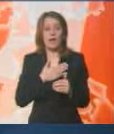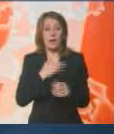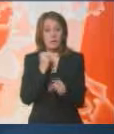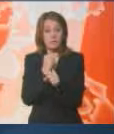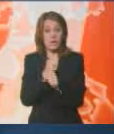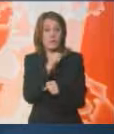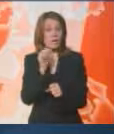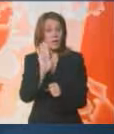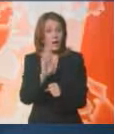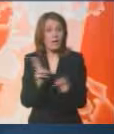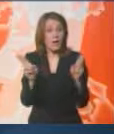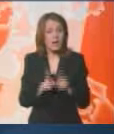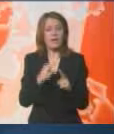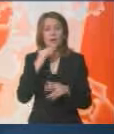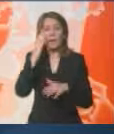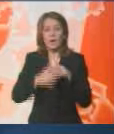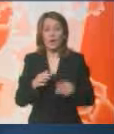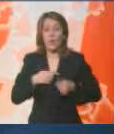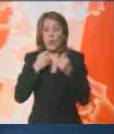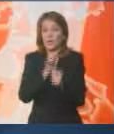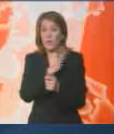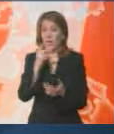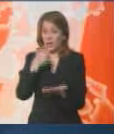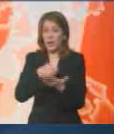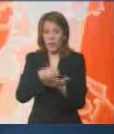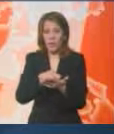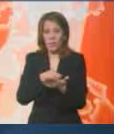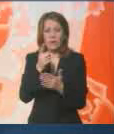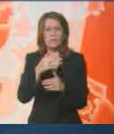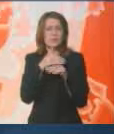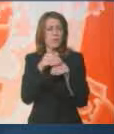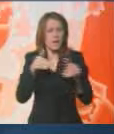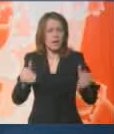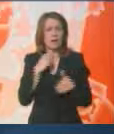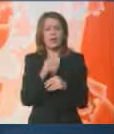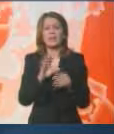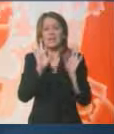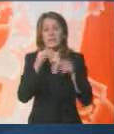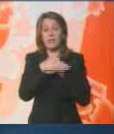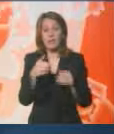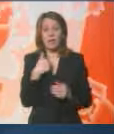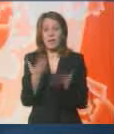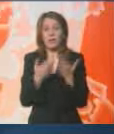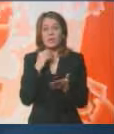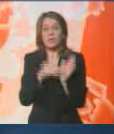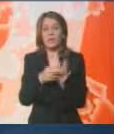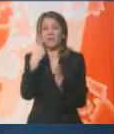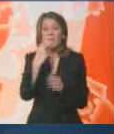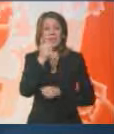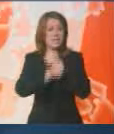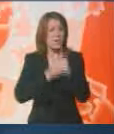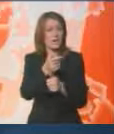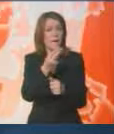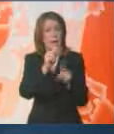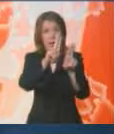posao je takav da mi u kratkom roku ulažemo velika sredstva. To su milioni, to su desetine miliona. Nam možda treba i 20 godina da se te